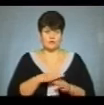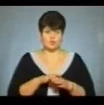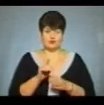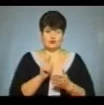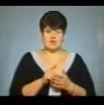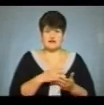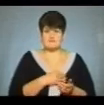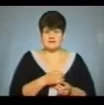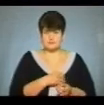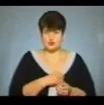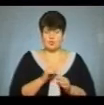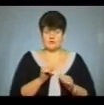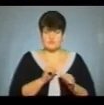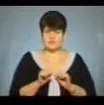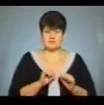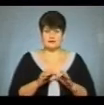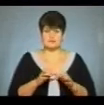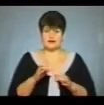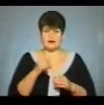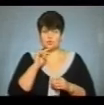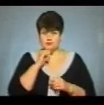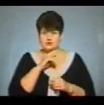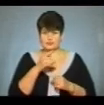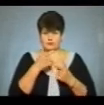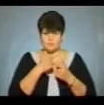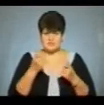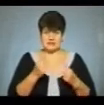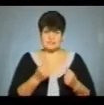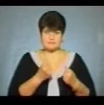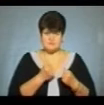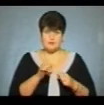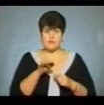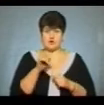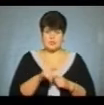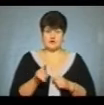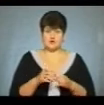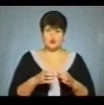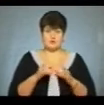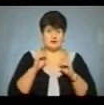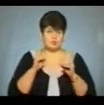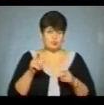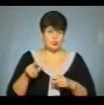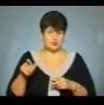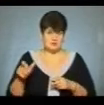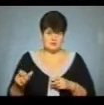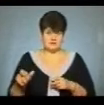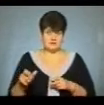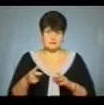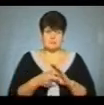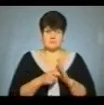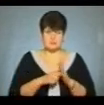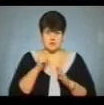обов'язку Львівського управління департаменту економічної та інформаційної безпеки про те, що група невідомих осіб з